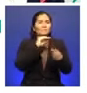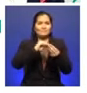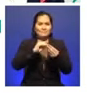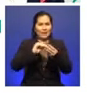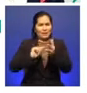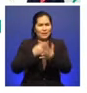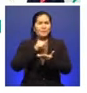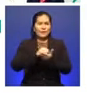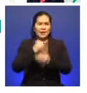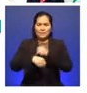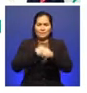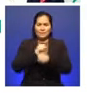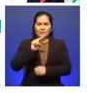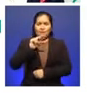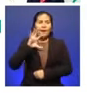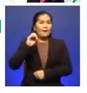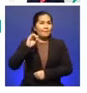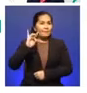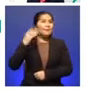พ.ศ. 2558ค่ะ